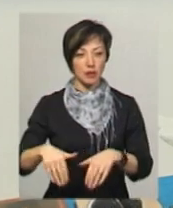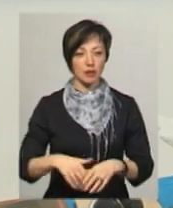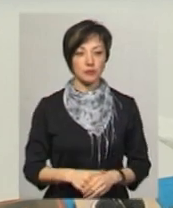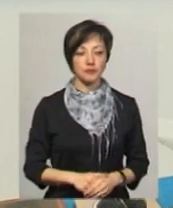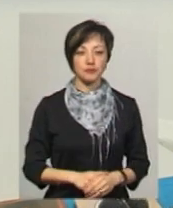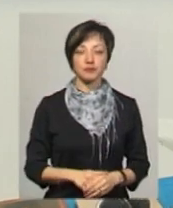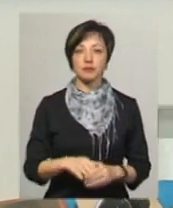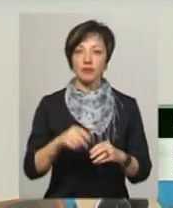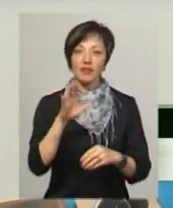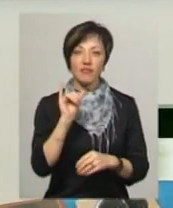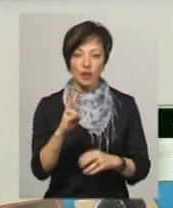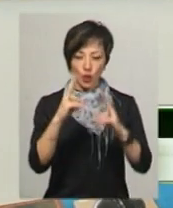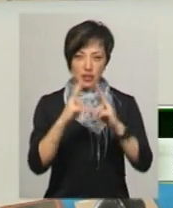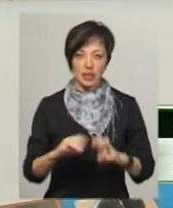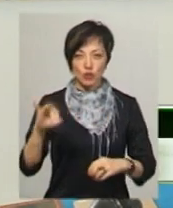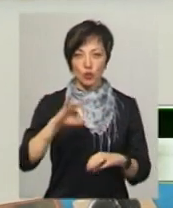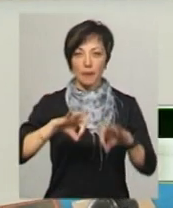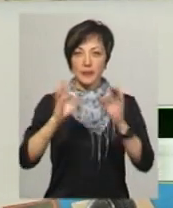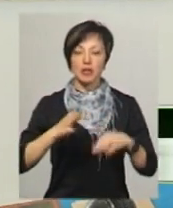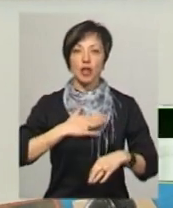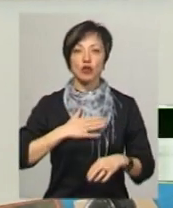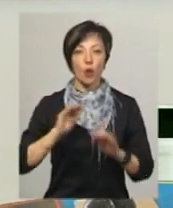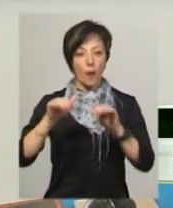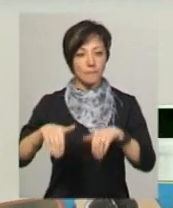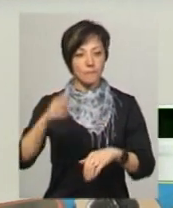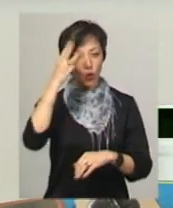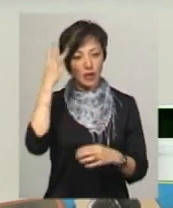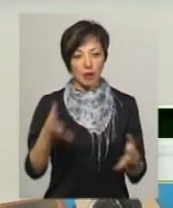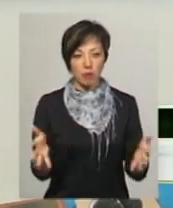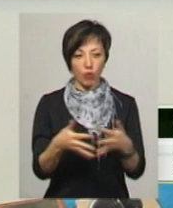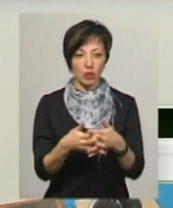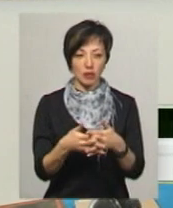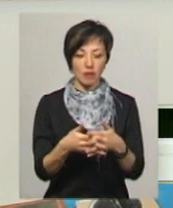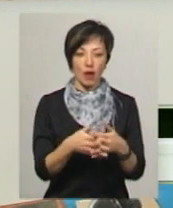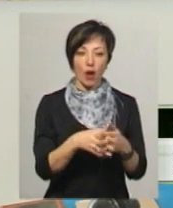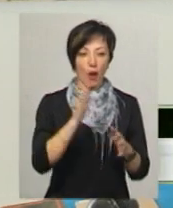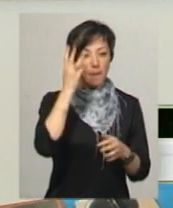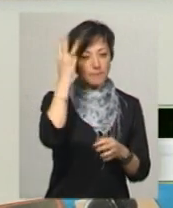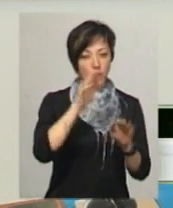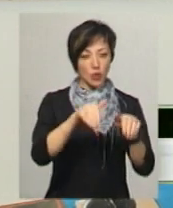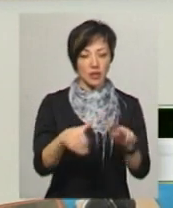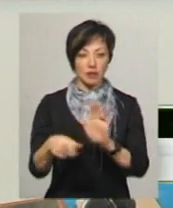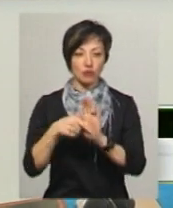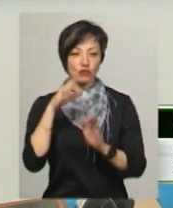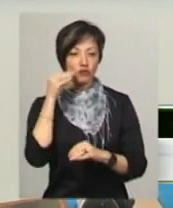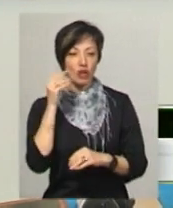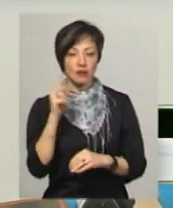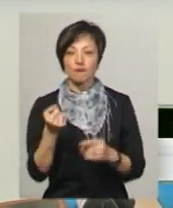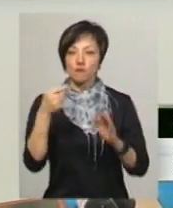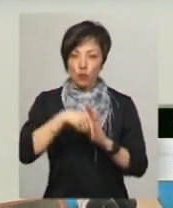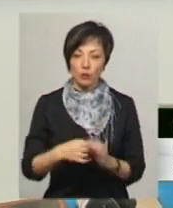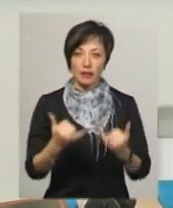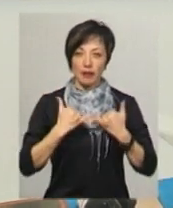досліджував історію і мистецтво нашого Поділля. І ось він так поєднав Поділля з Шевченком. Ось в цьому для нас,